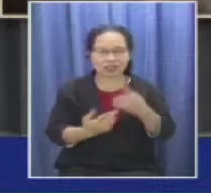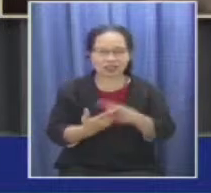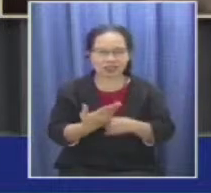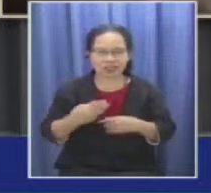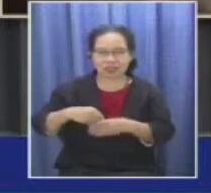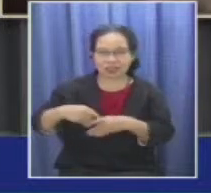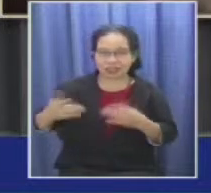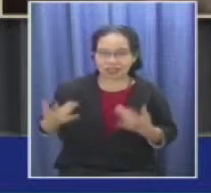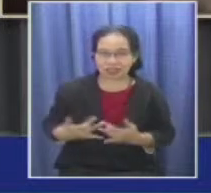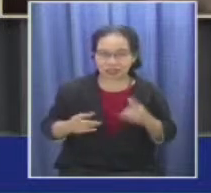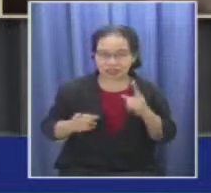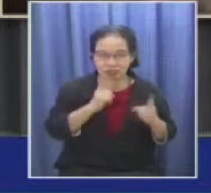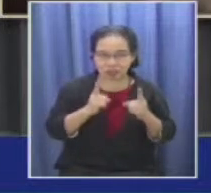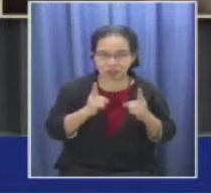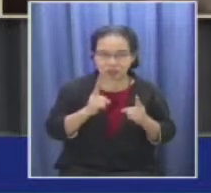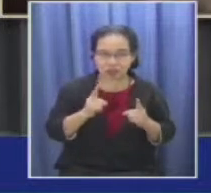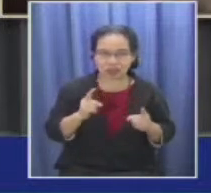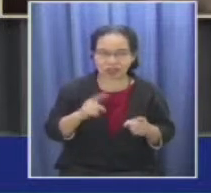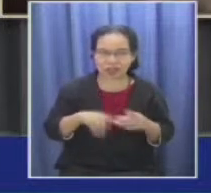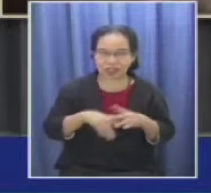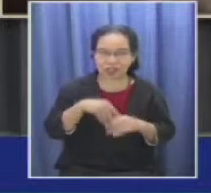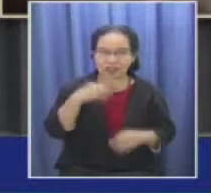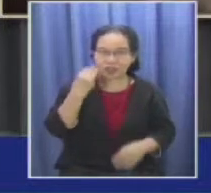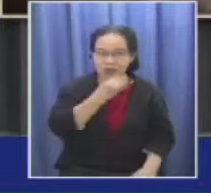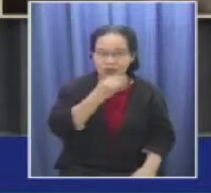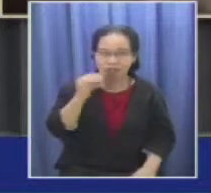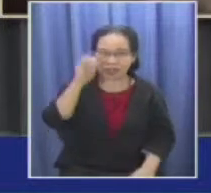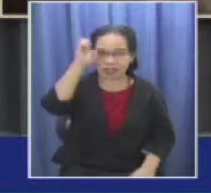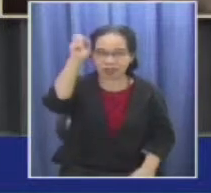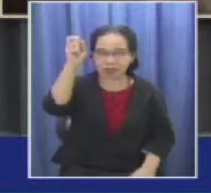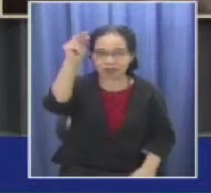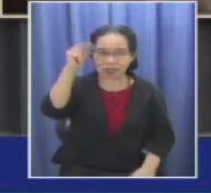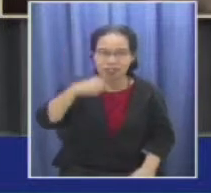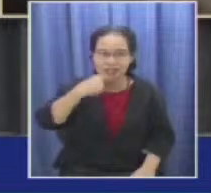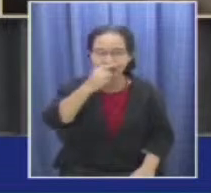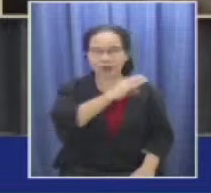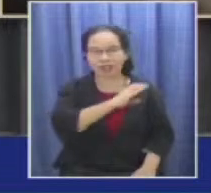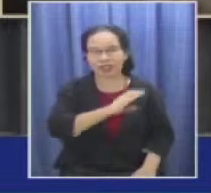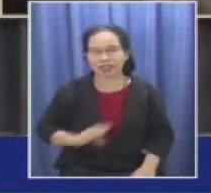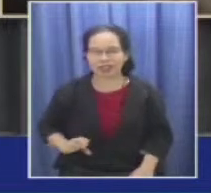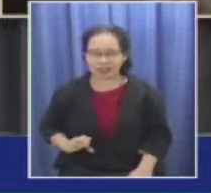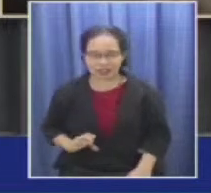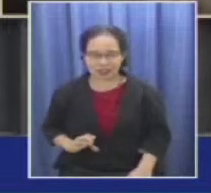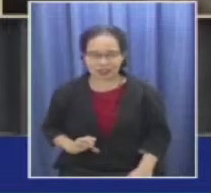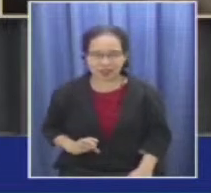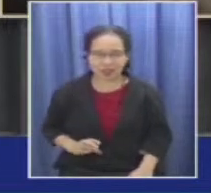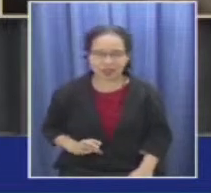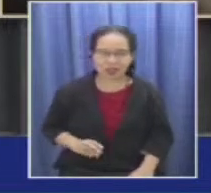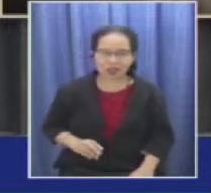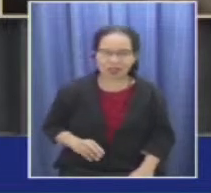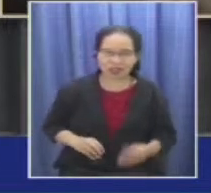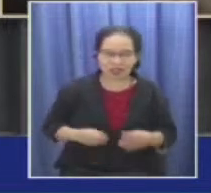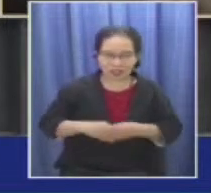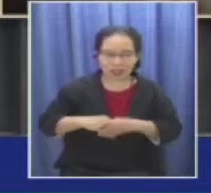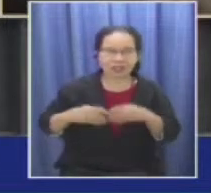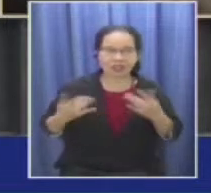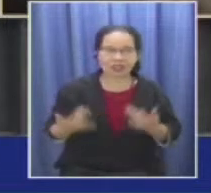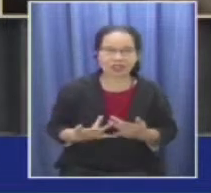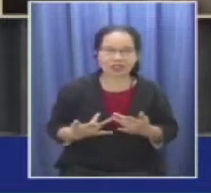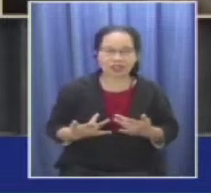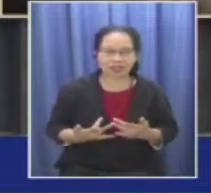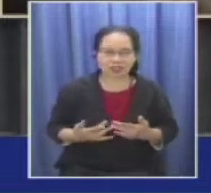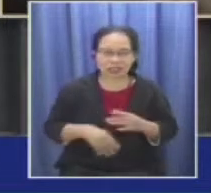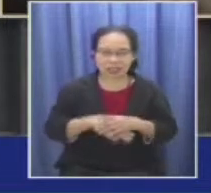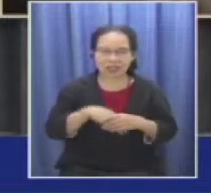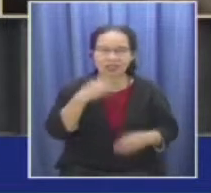friend ye friend wo bo se sadi o se basi agyeje ho no bo se abaya we no opa no nti dia